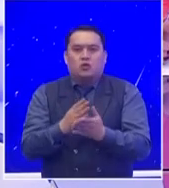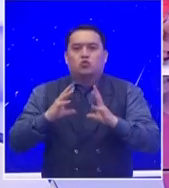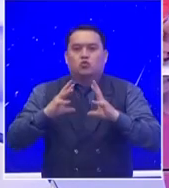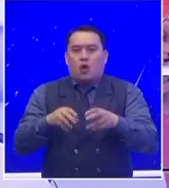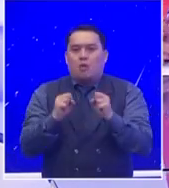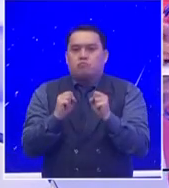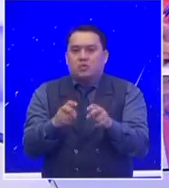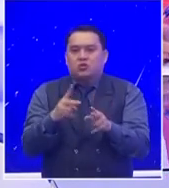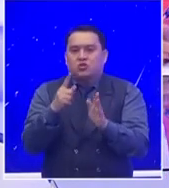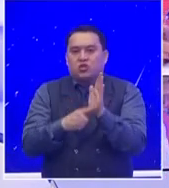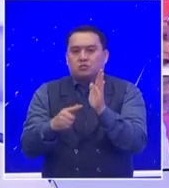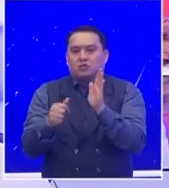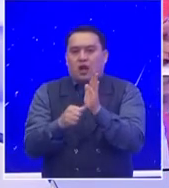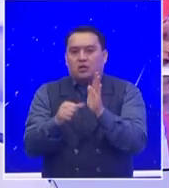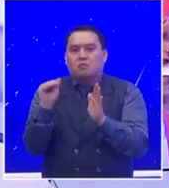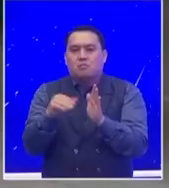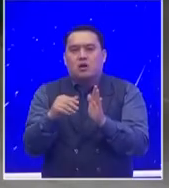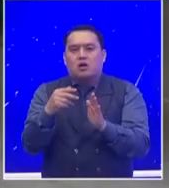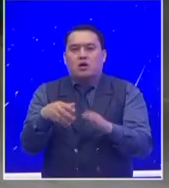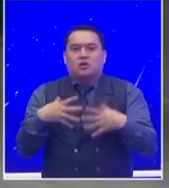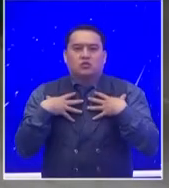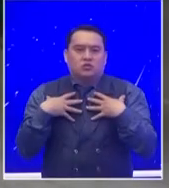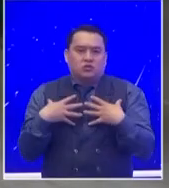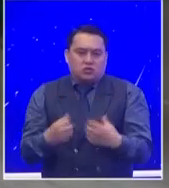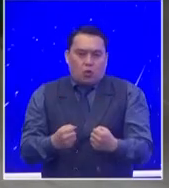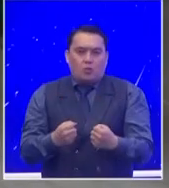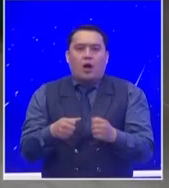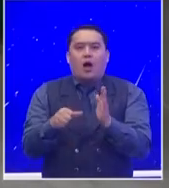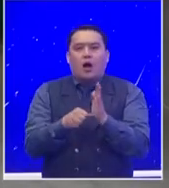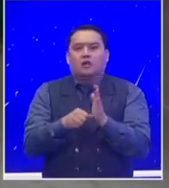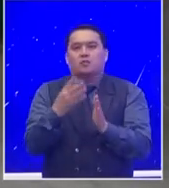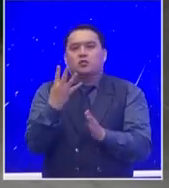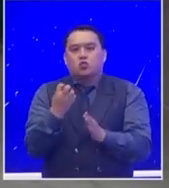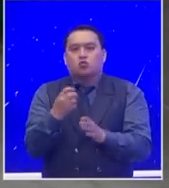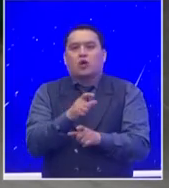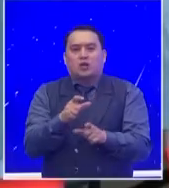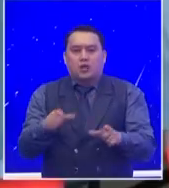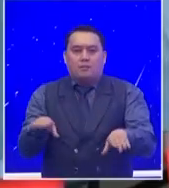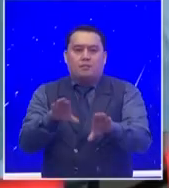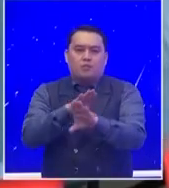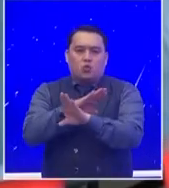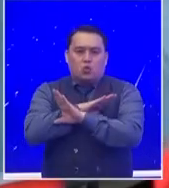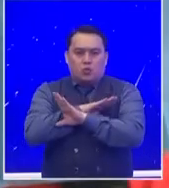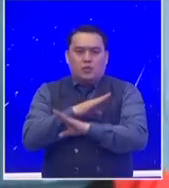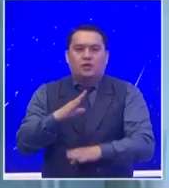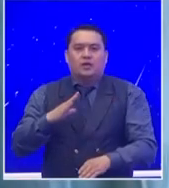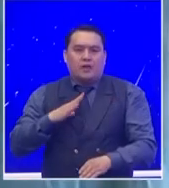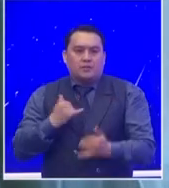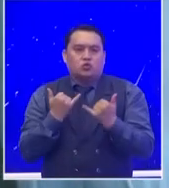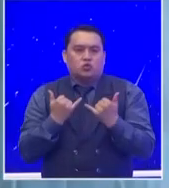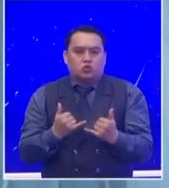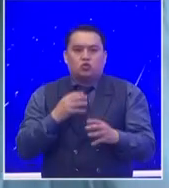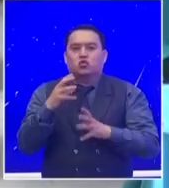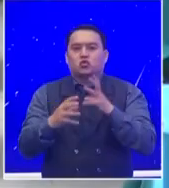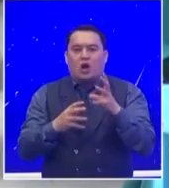қауіпті кеселден 76034 адам сауығып қатарға қосылыпты. Ал індет 6440 адамның өмірін жалмаған. Жер